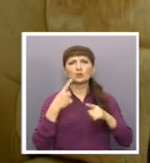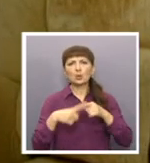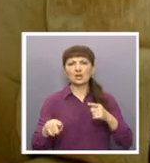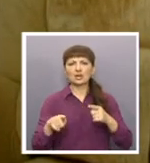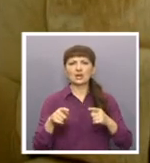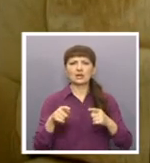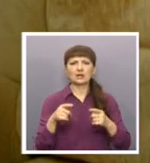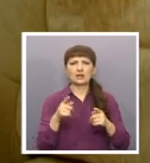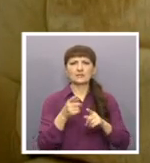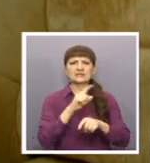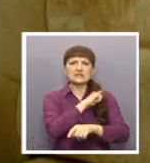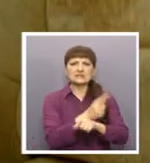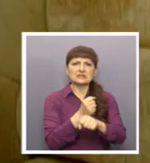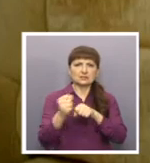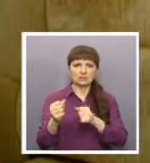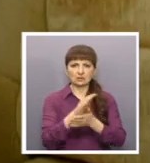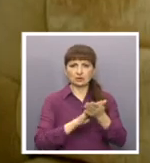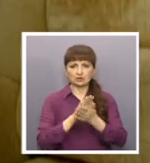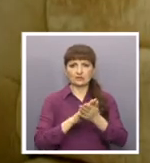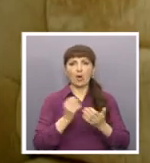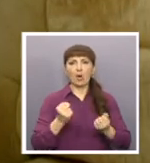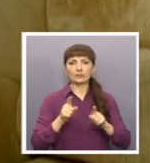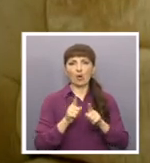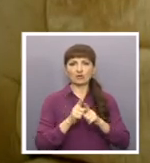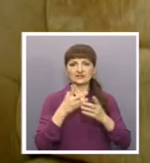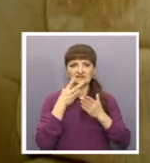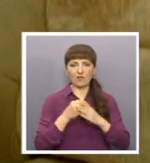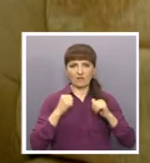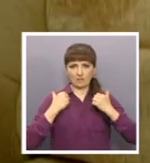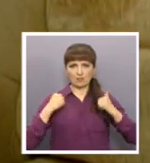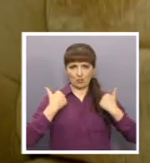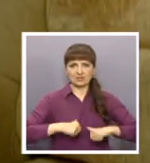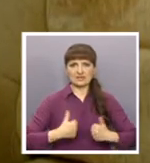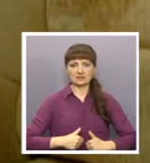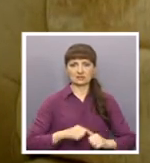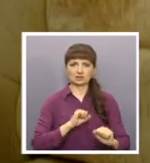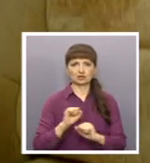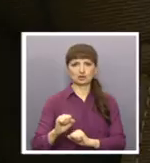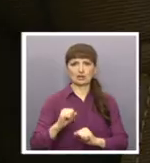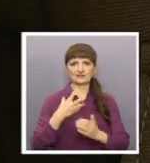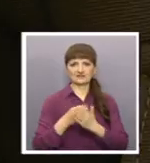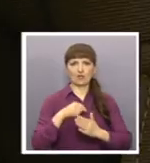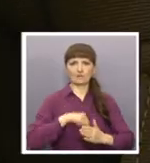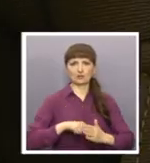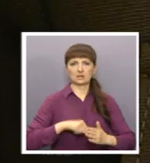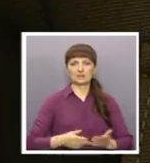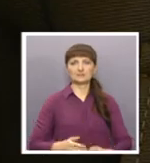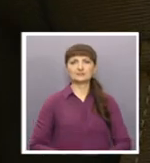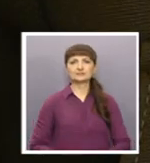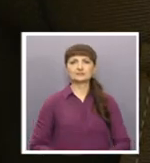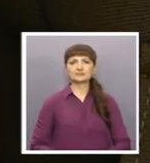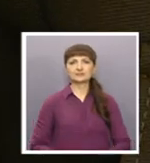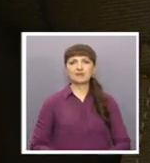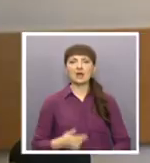телесных повреждений, просто он защищал честь мундира, как говорится, свою честь.